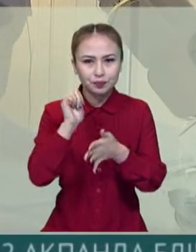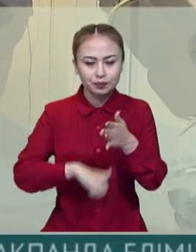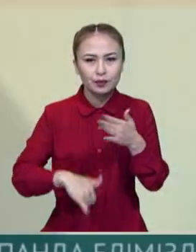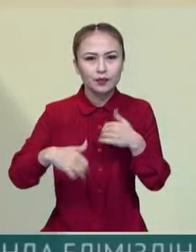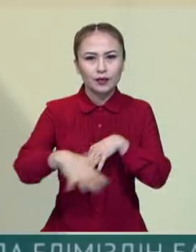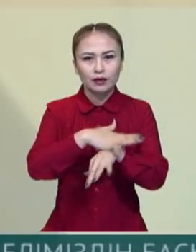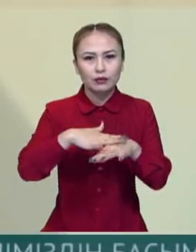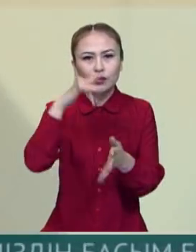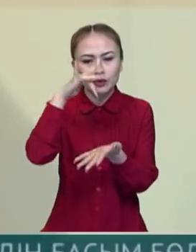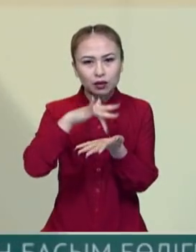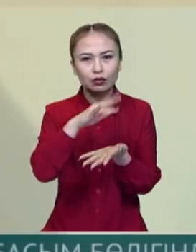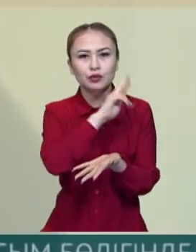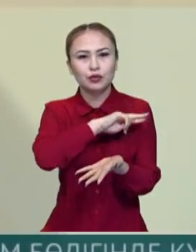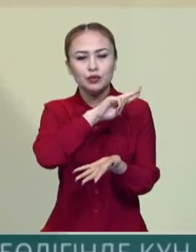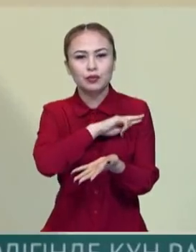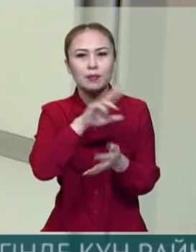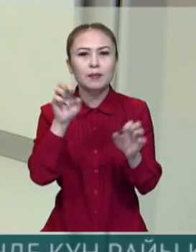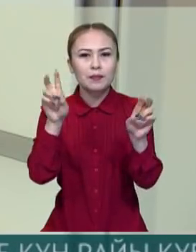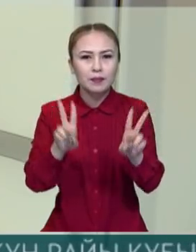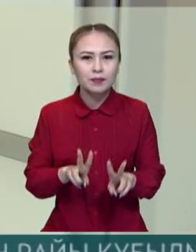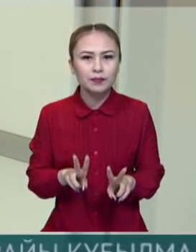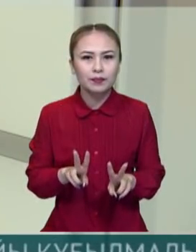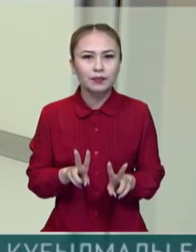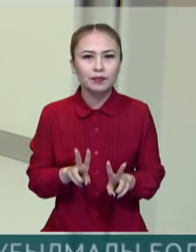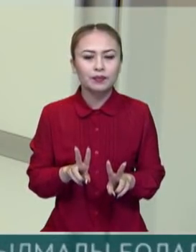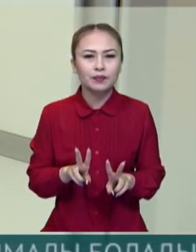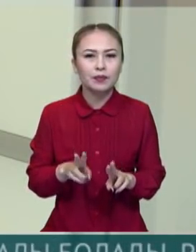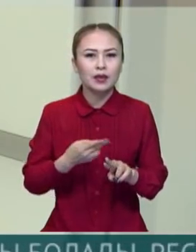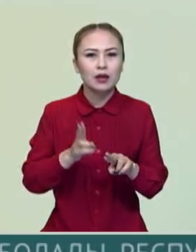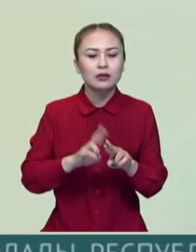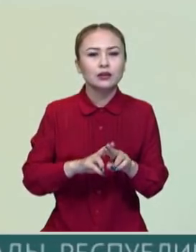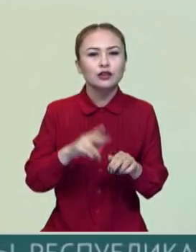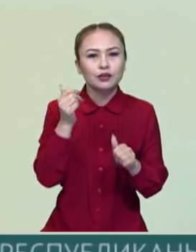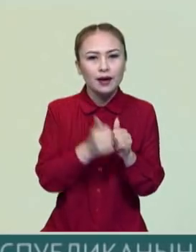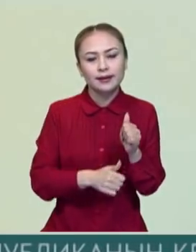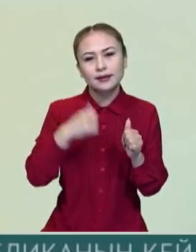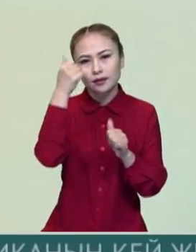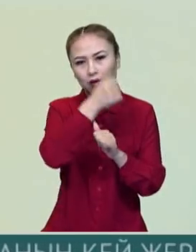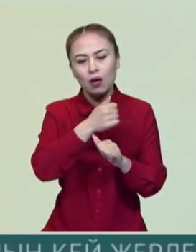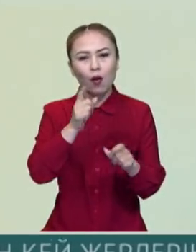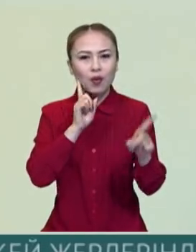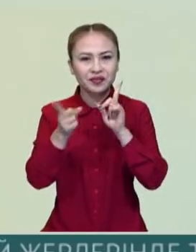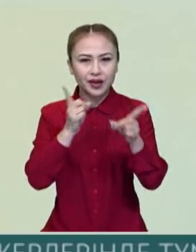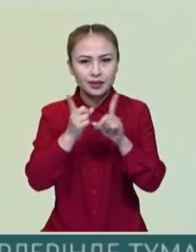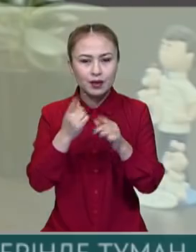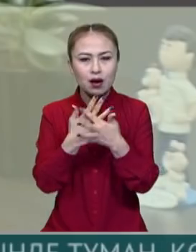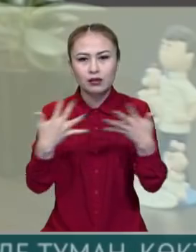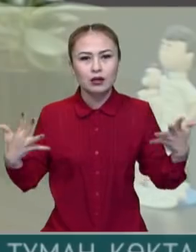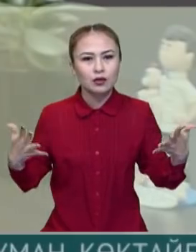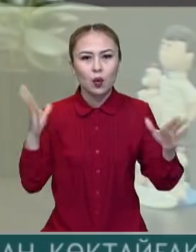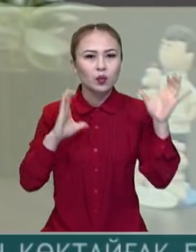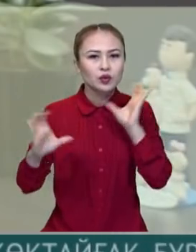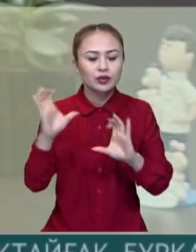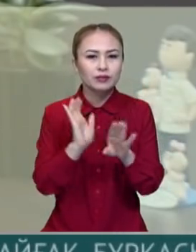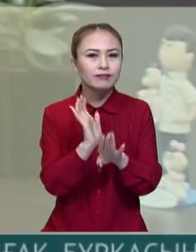болды. Және еліміздегі орталықтандырылған орталықта жұмыс істейтін мамандар да жыл сайын шетелдерге конференциялар мен